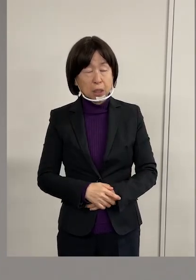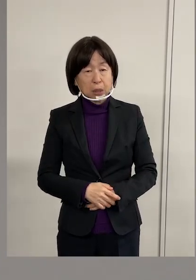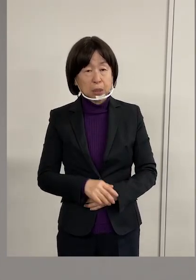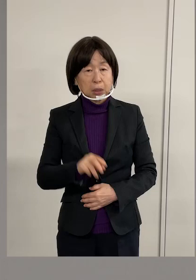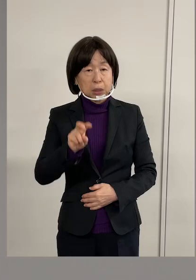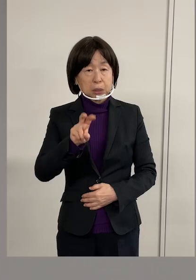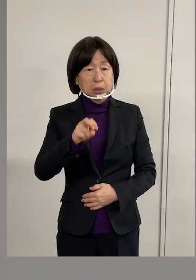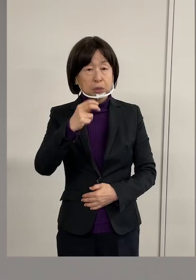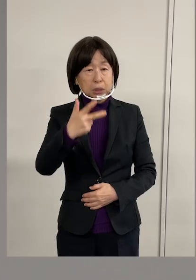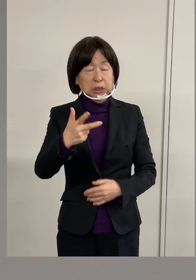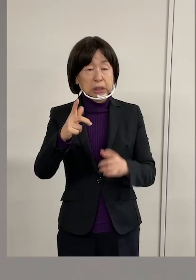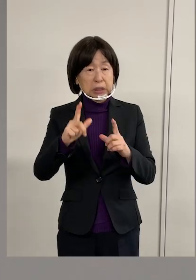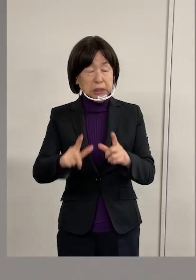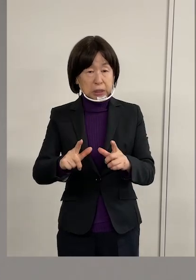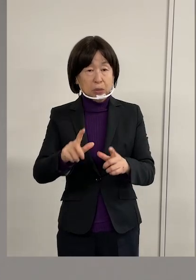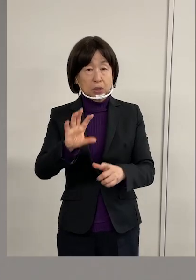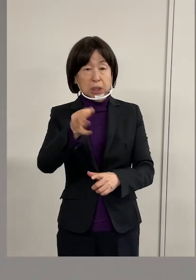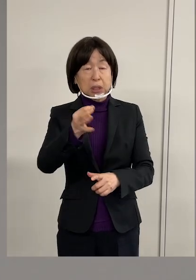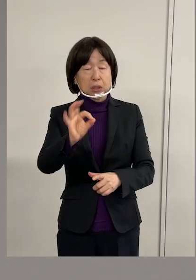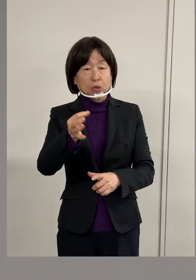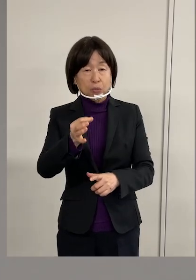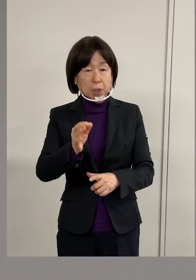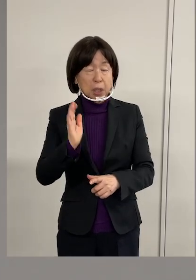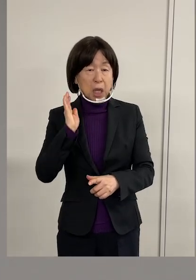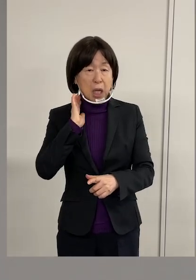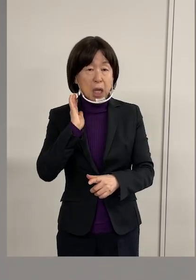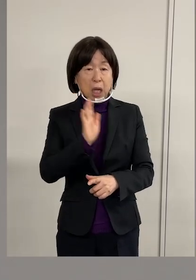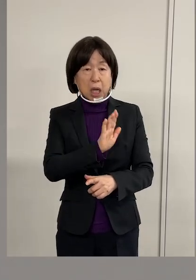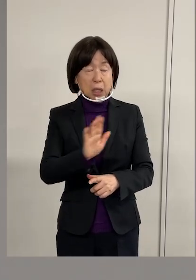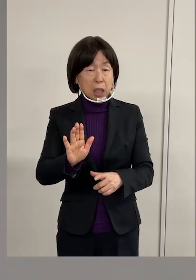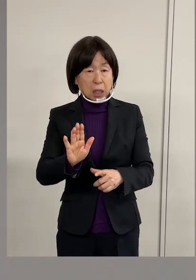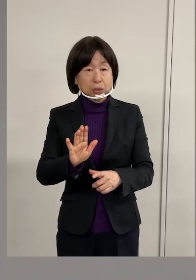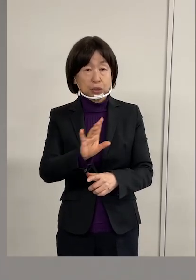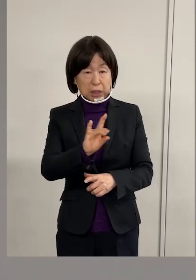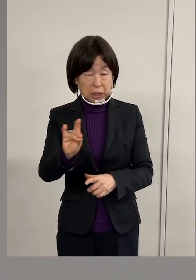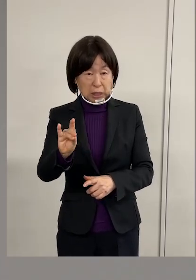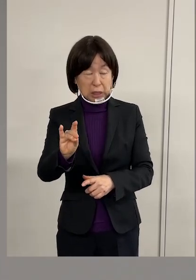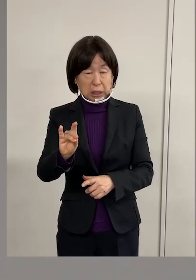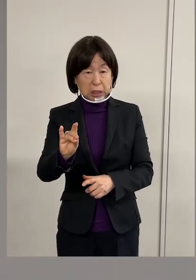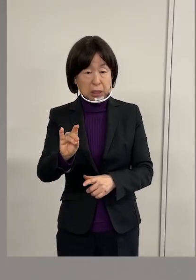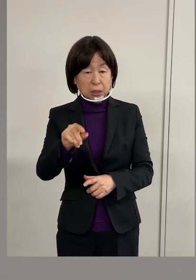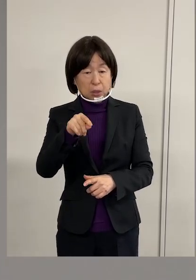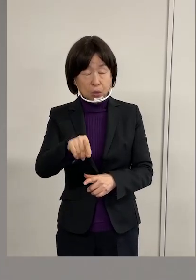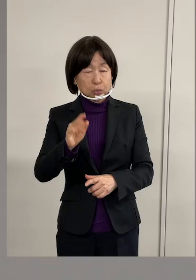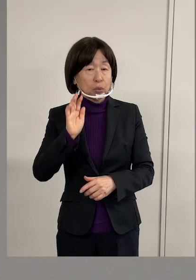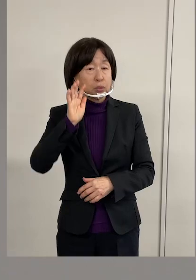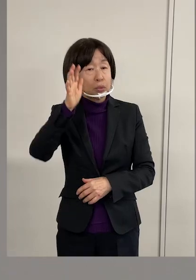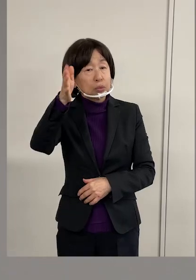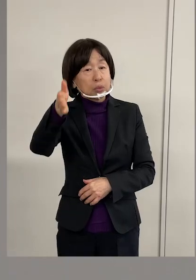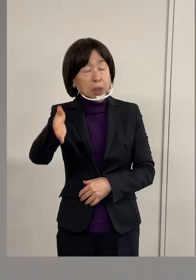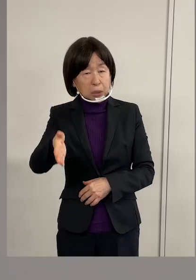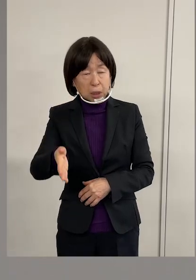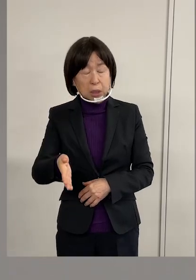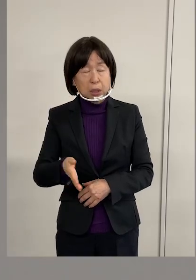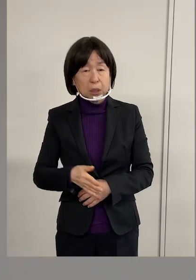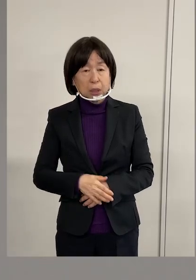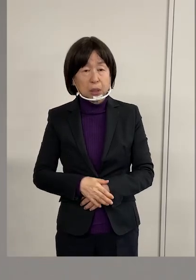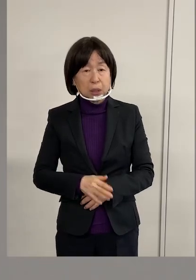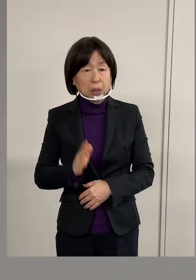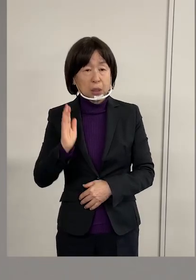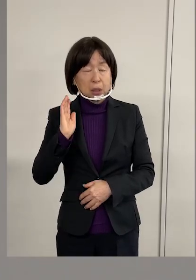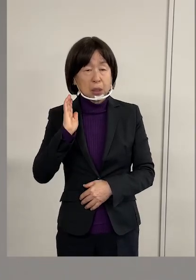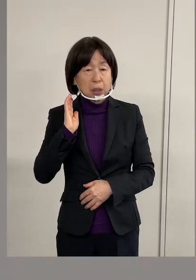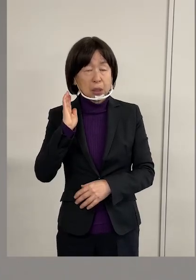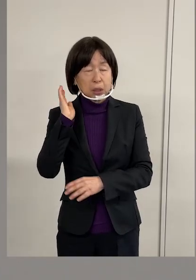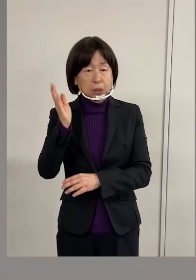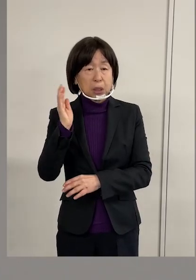金曜日というのは閣議の日なので、27日の金曜日の夕方になりますが、政府で対策本